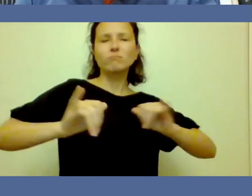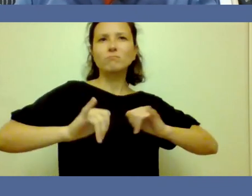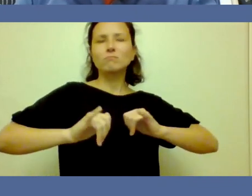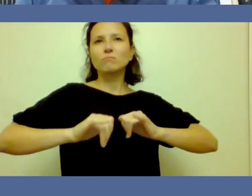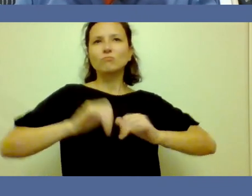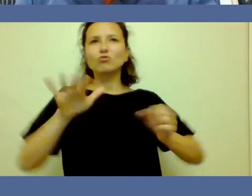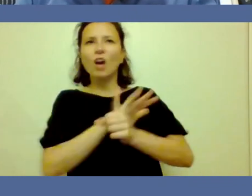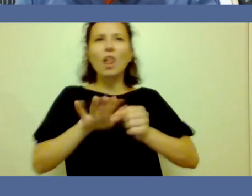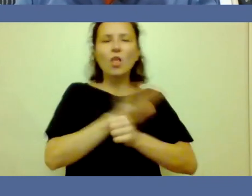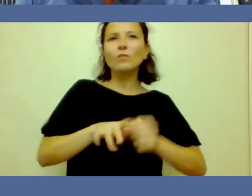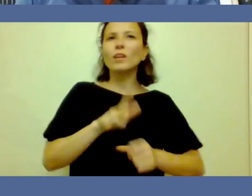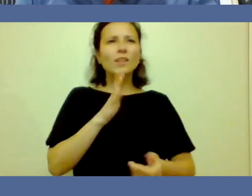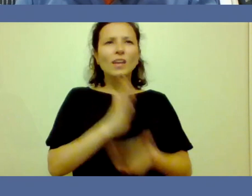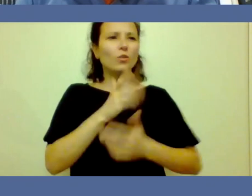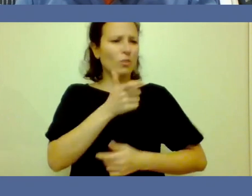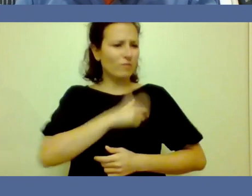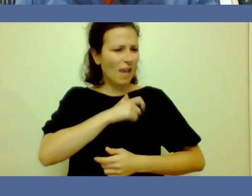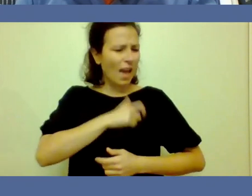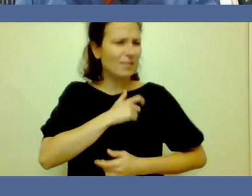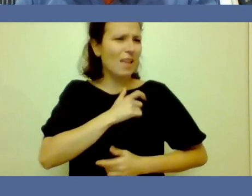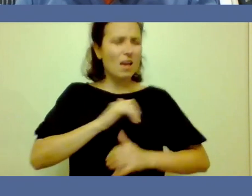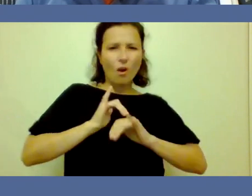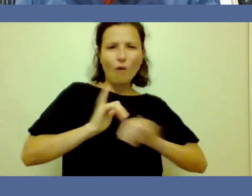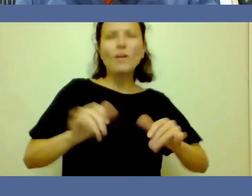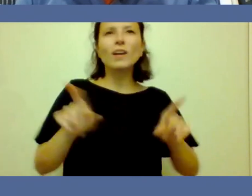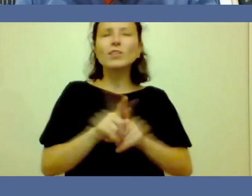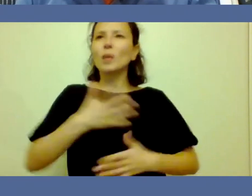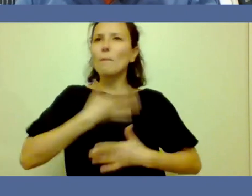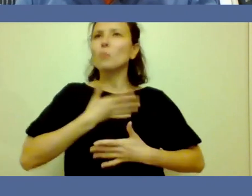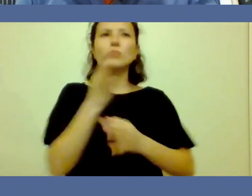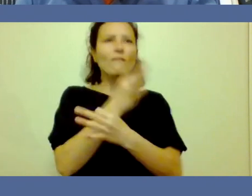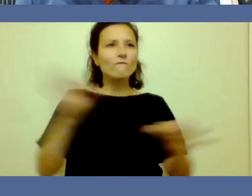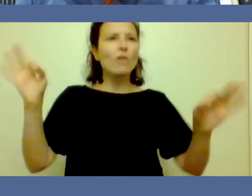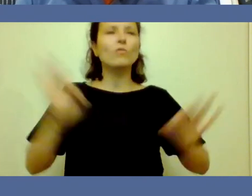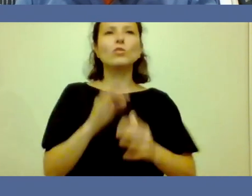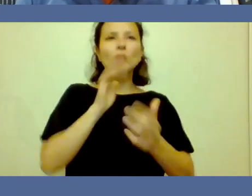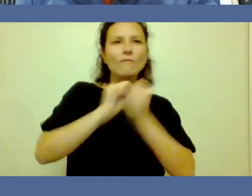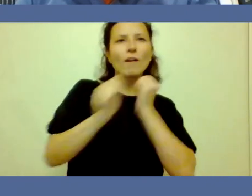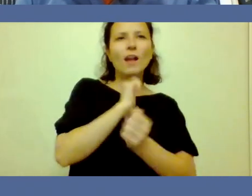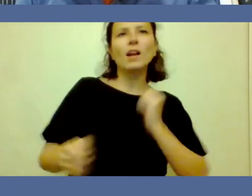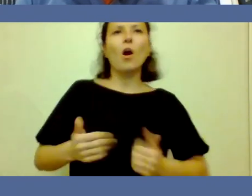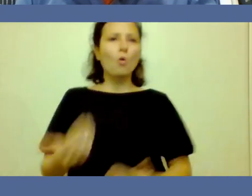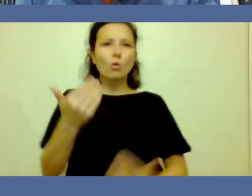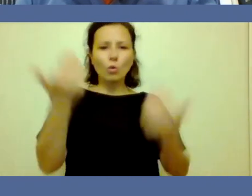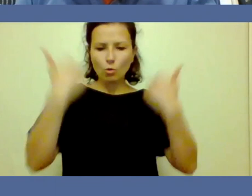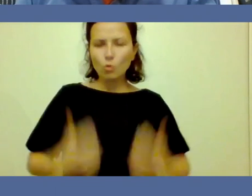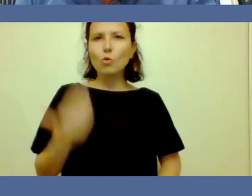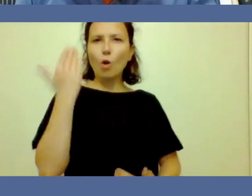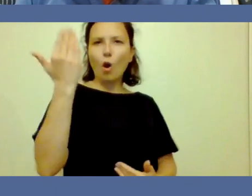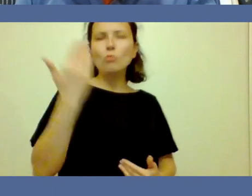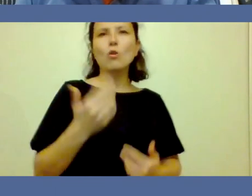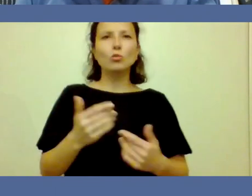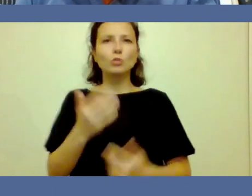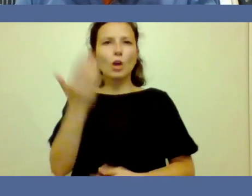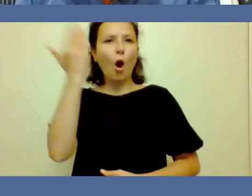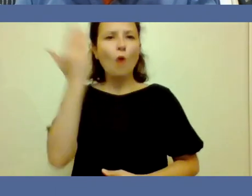rodzaj hartu ducha, jakby poczucia absolutnej niepodległości i walki o godność, o honor. Jest to też często